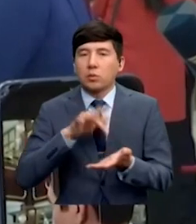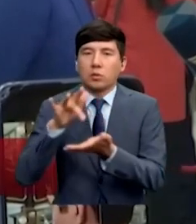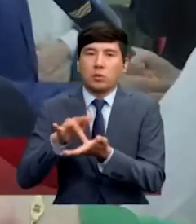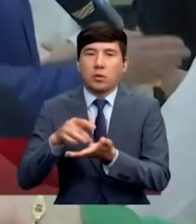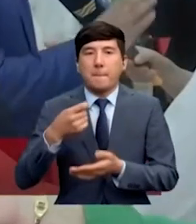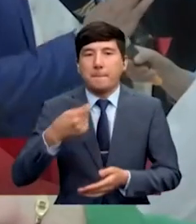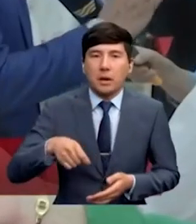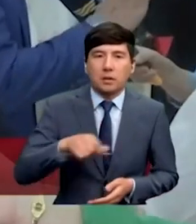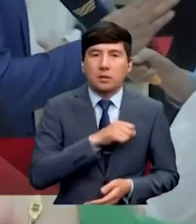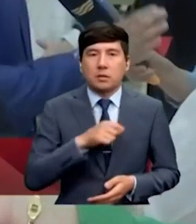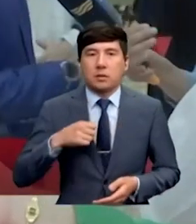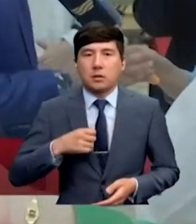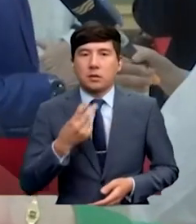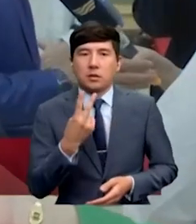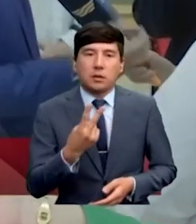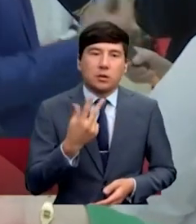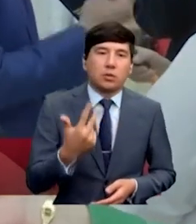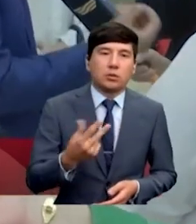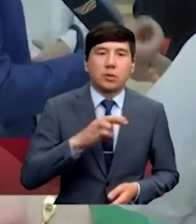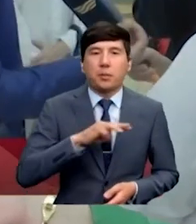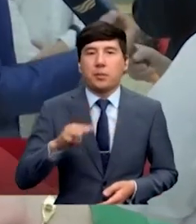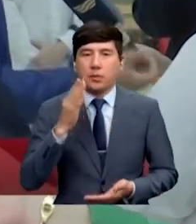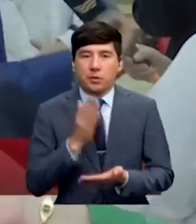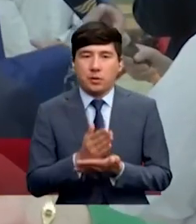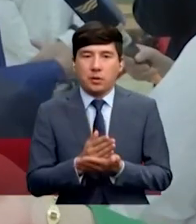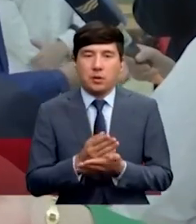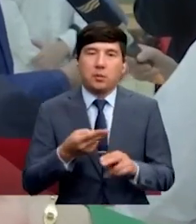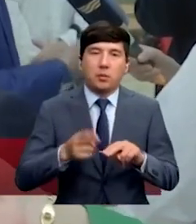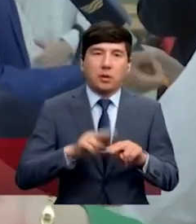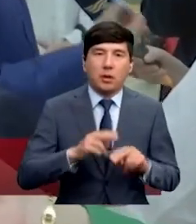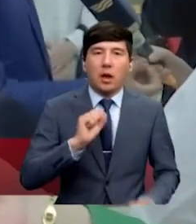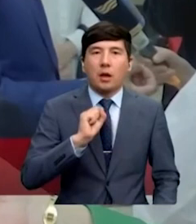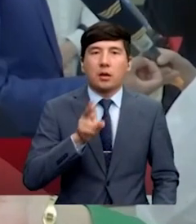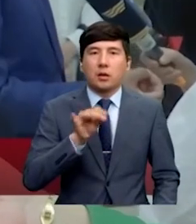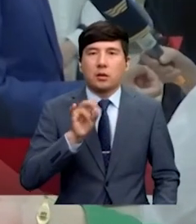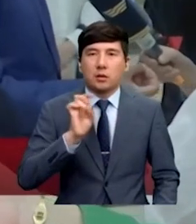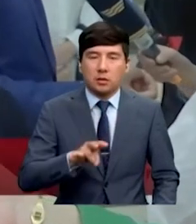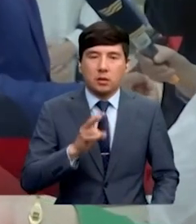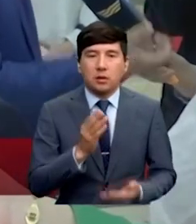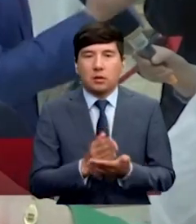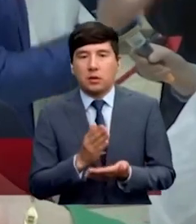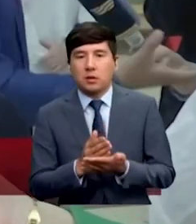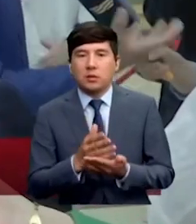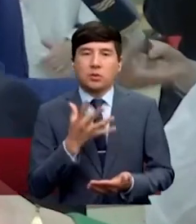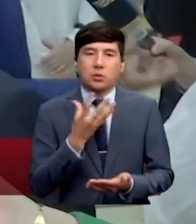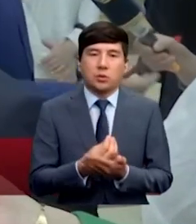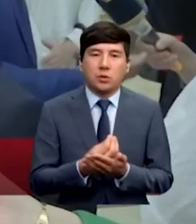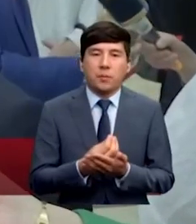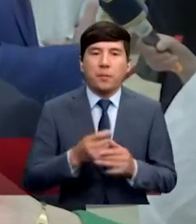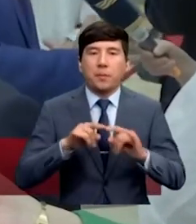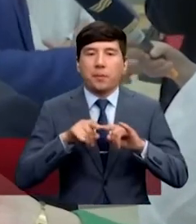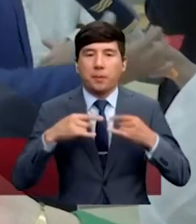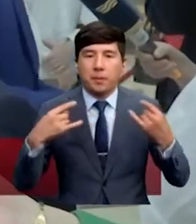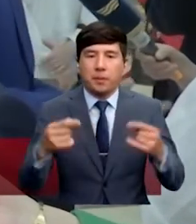теңге ақша керек. Менің өзім жеке бас сәл плюсім бар ғой, ақын деген. Мен Қазақтың аға Мұқағали айтпақшы, Қазақтың қай үйіне барсам да алдымнан ақ дастырхан жайған келем